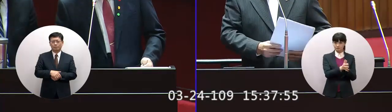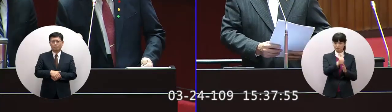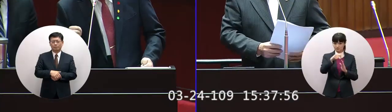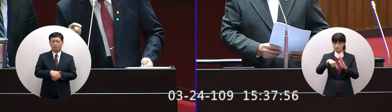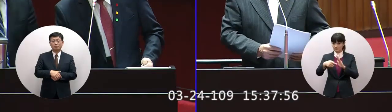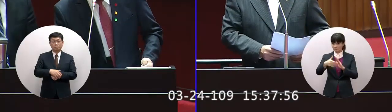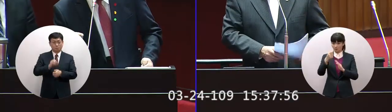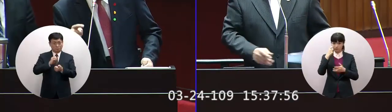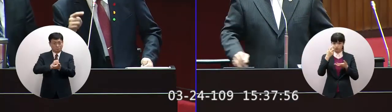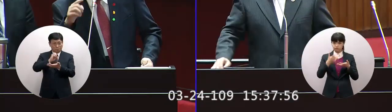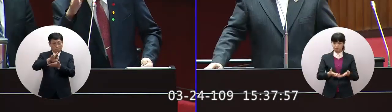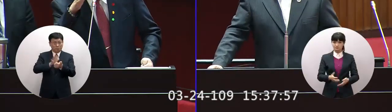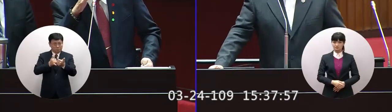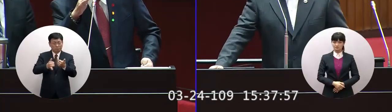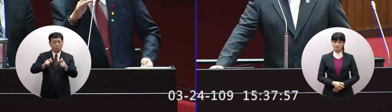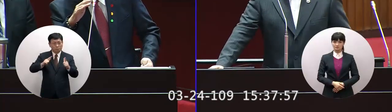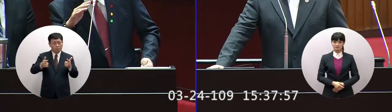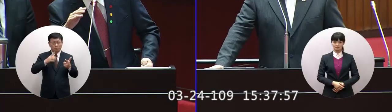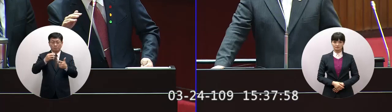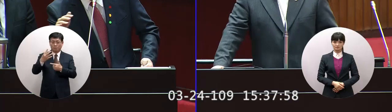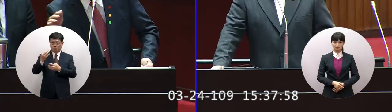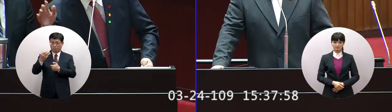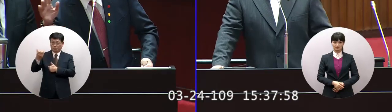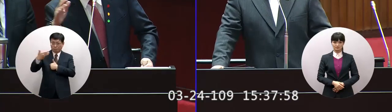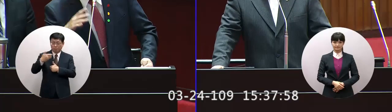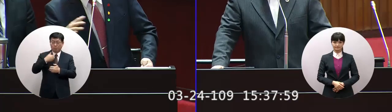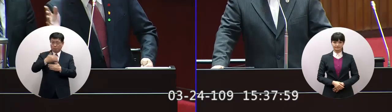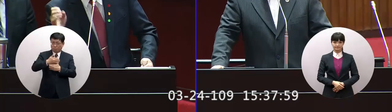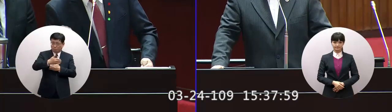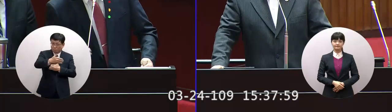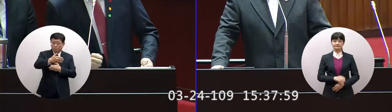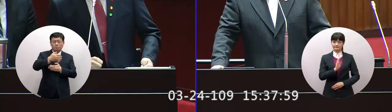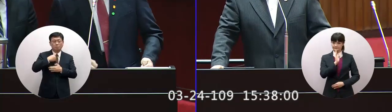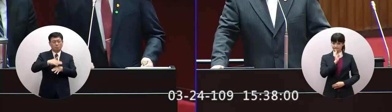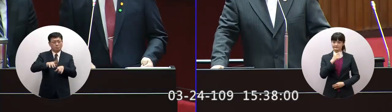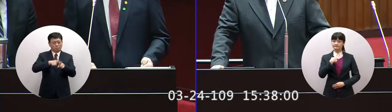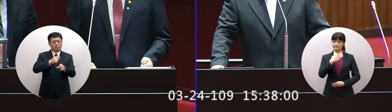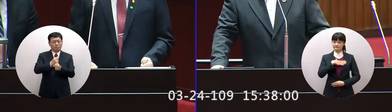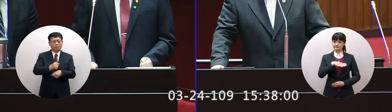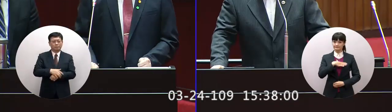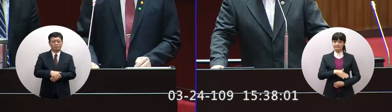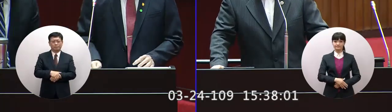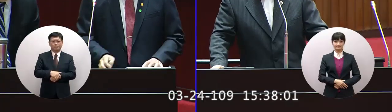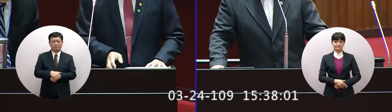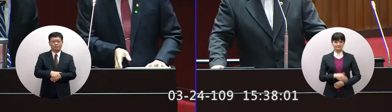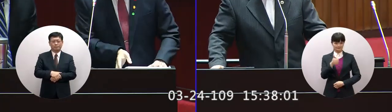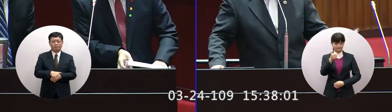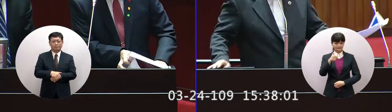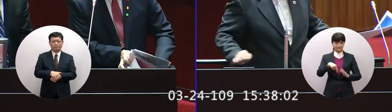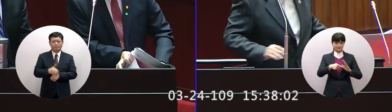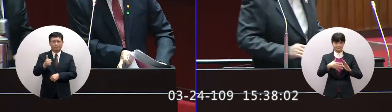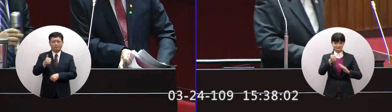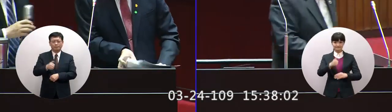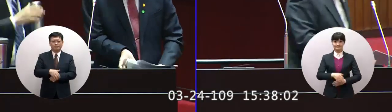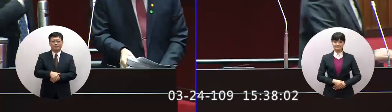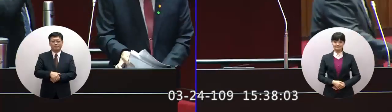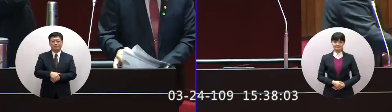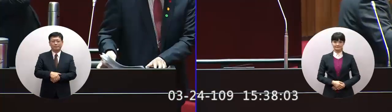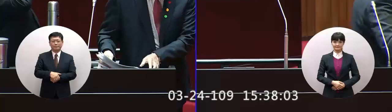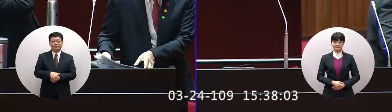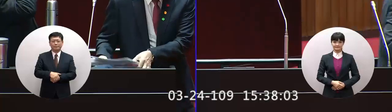问题。 这个我跟委员报告，大概要给时间 step by step 逐渐的去调整。 这个我了解。好，谢谢院长。 谢谢委员。